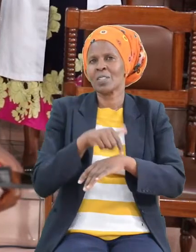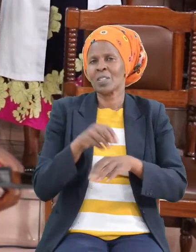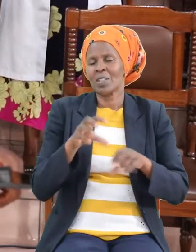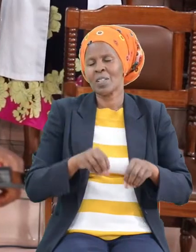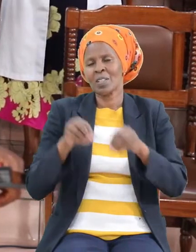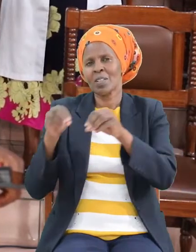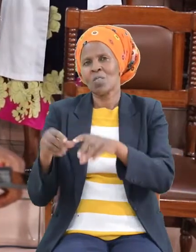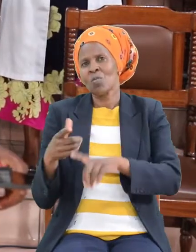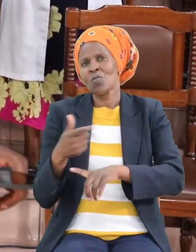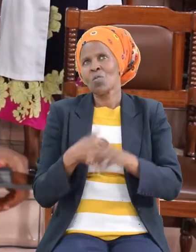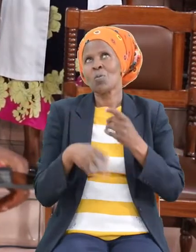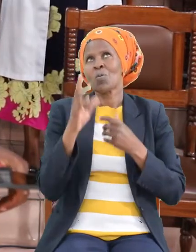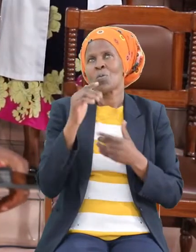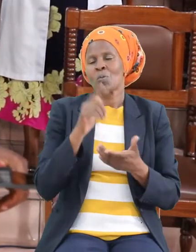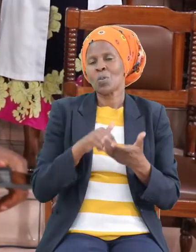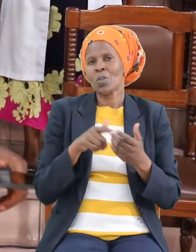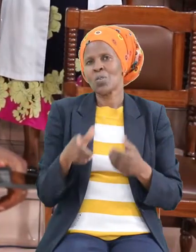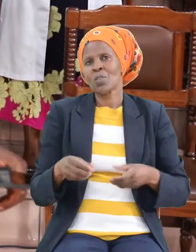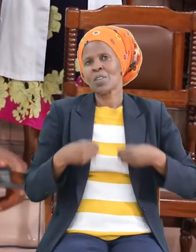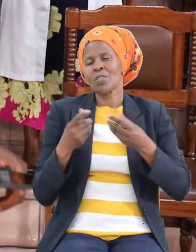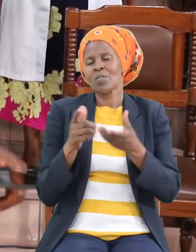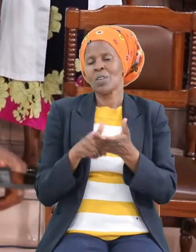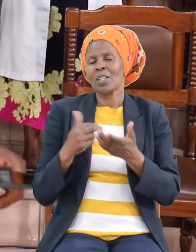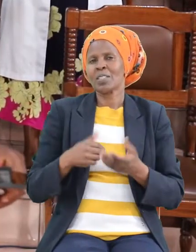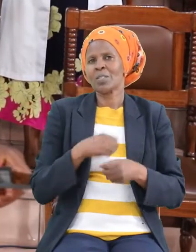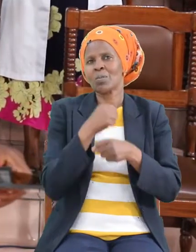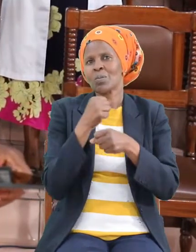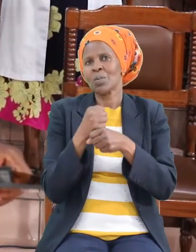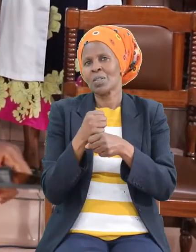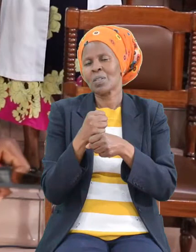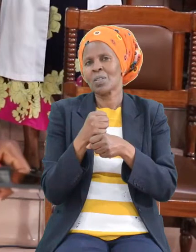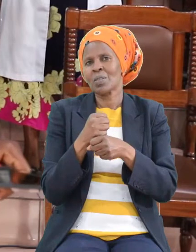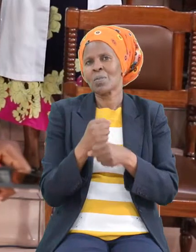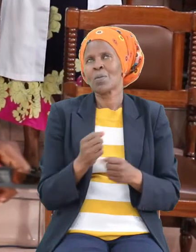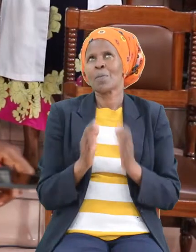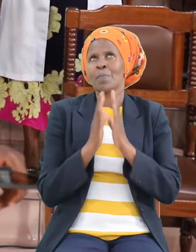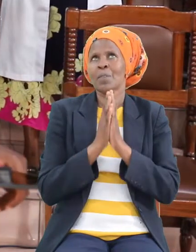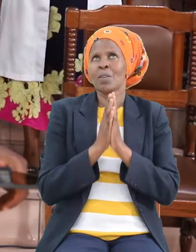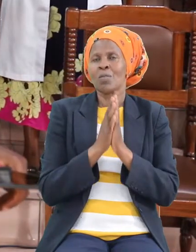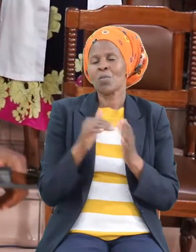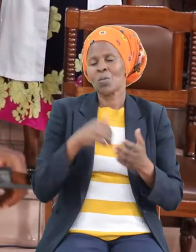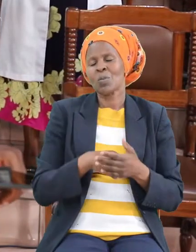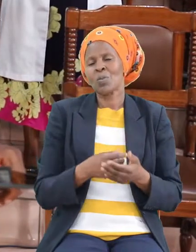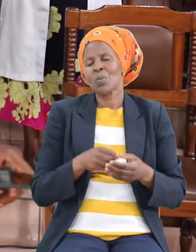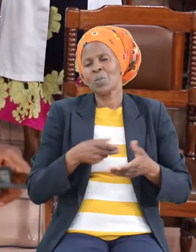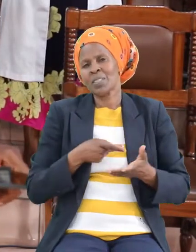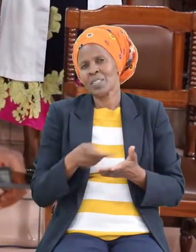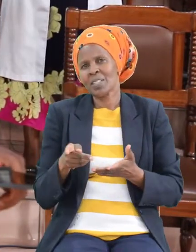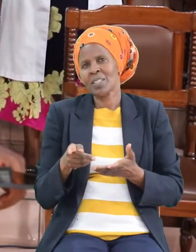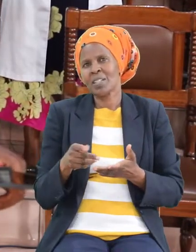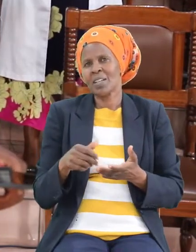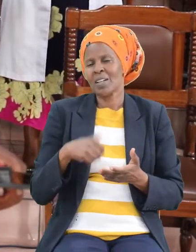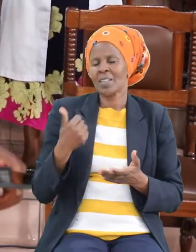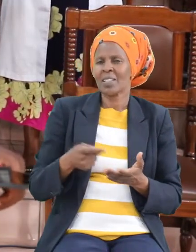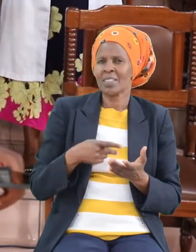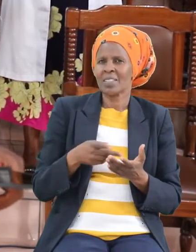kutoa kati ya zile umetupatia zikaenda kutenda kazi yako. Tunaomba Bwana kwa wale wametuma tayari na wale watatuma na